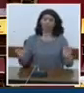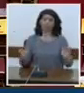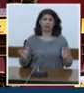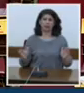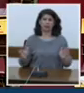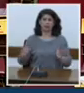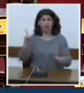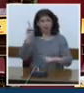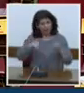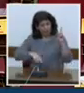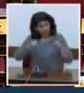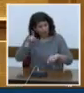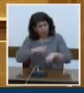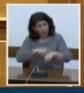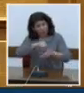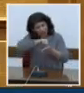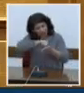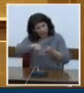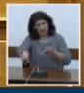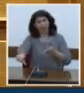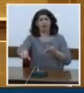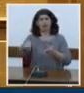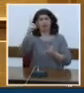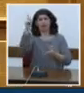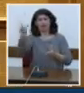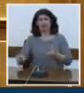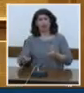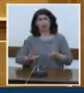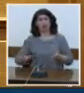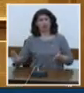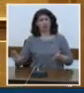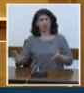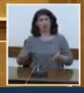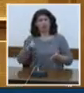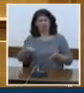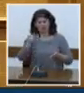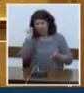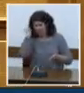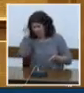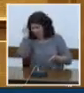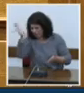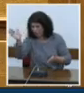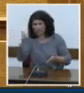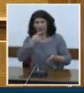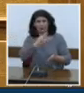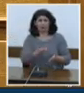διαγράψετε επιτέλους και ένα στέλεχό σας για αυτά τα απίστευτα πράγματα τα οποία